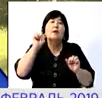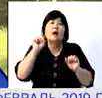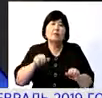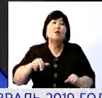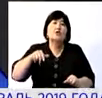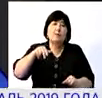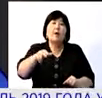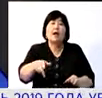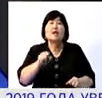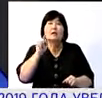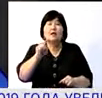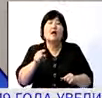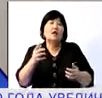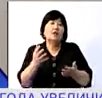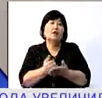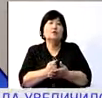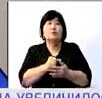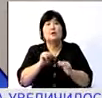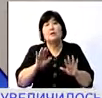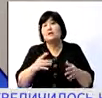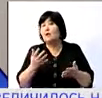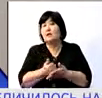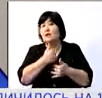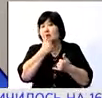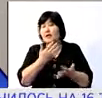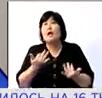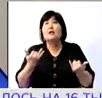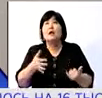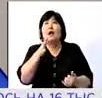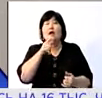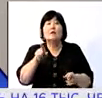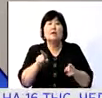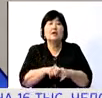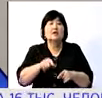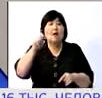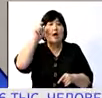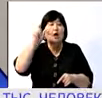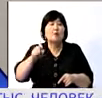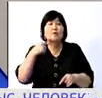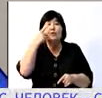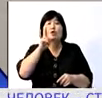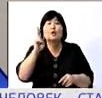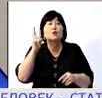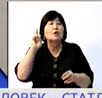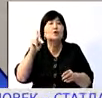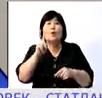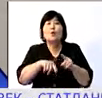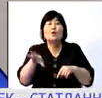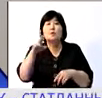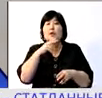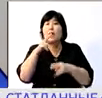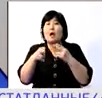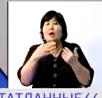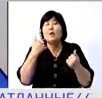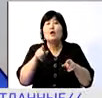пройти. Труднодоступные места. На данный момент личность мужчины не установлена, никто из родственников не